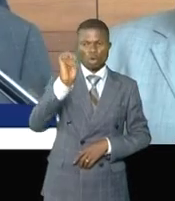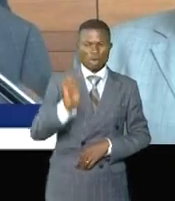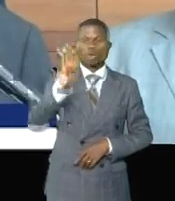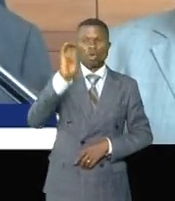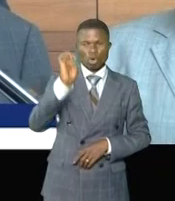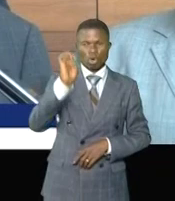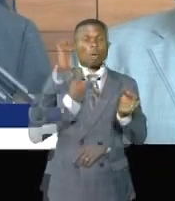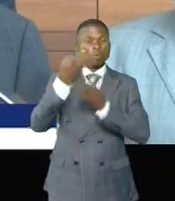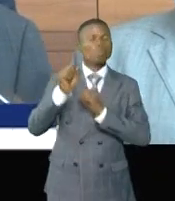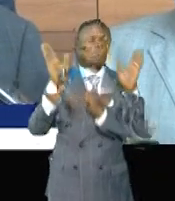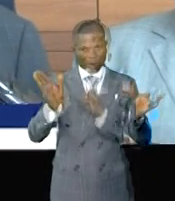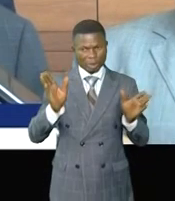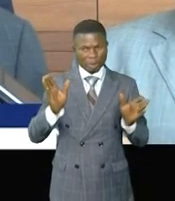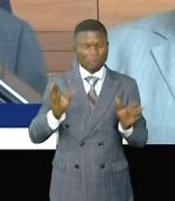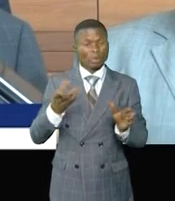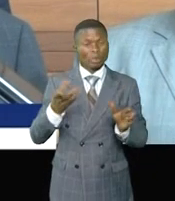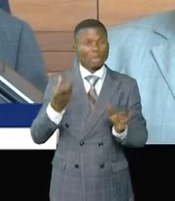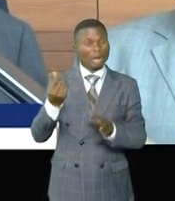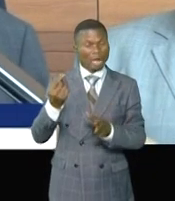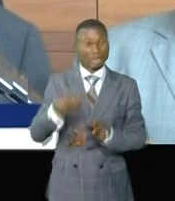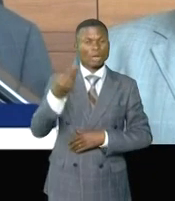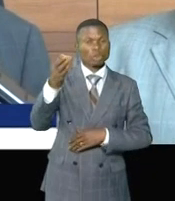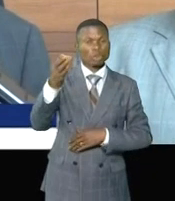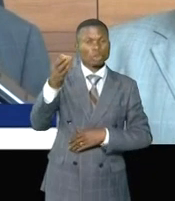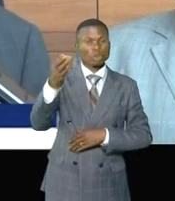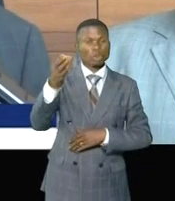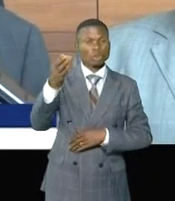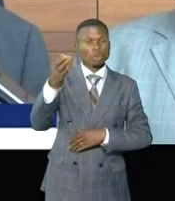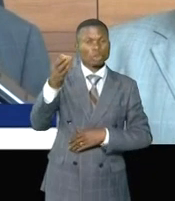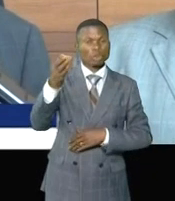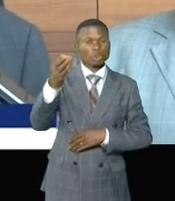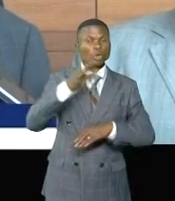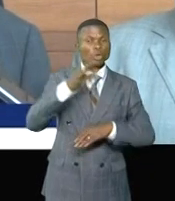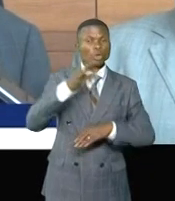Parce qu'ils étaient sur l'état de la banque. Le lendemain, ils ont été